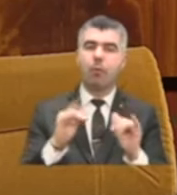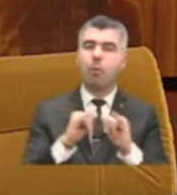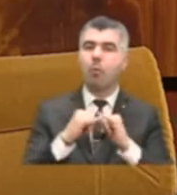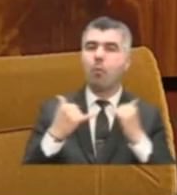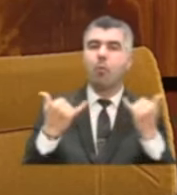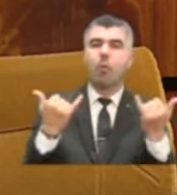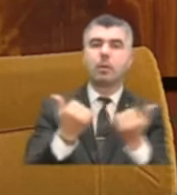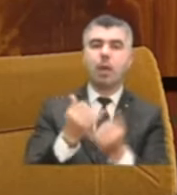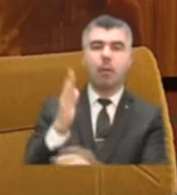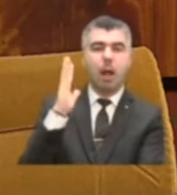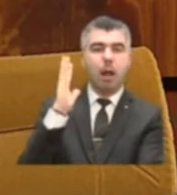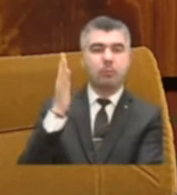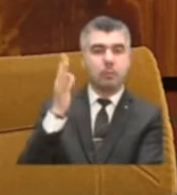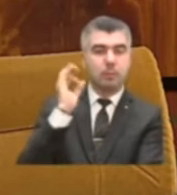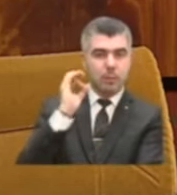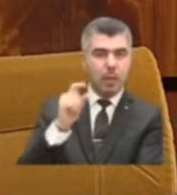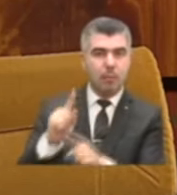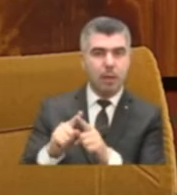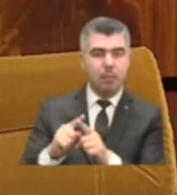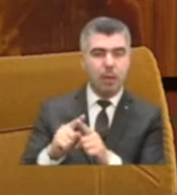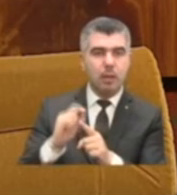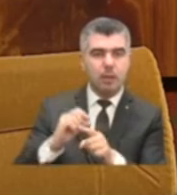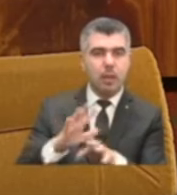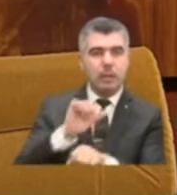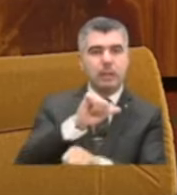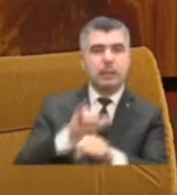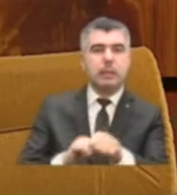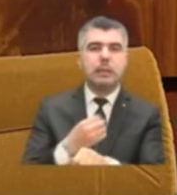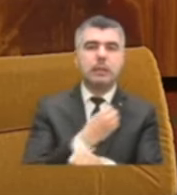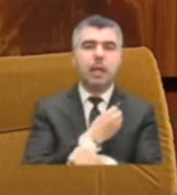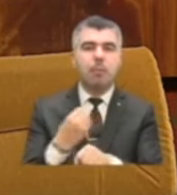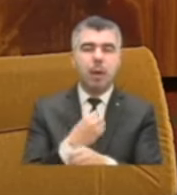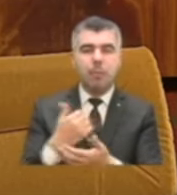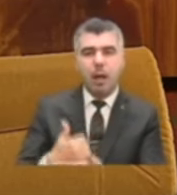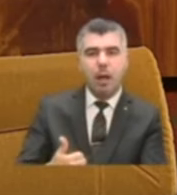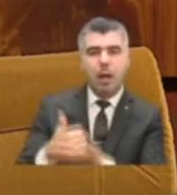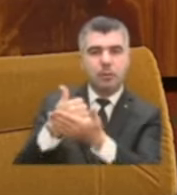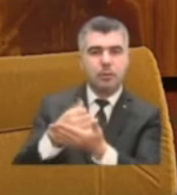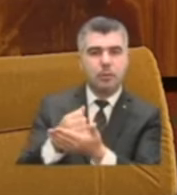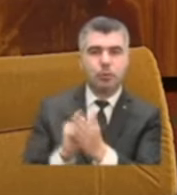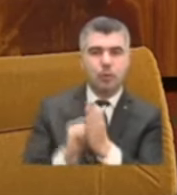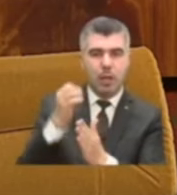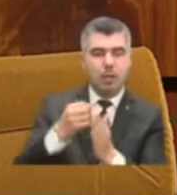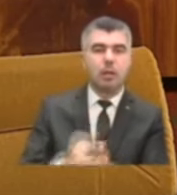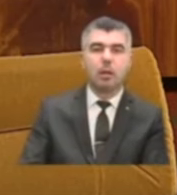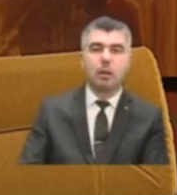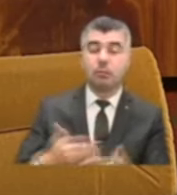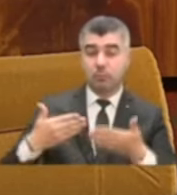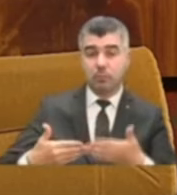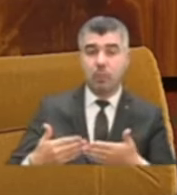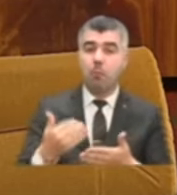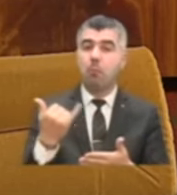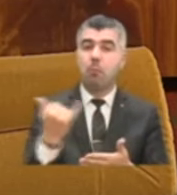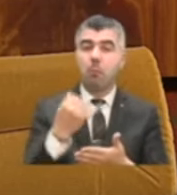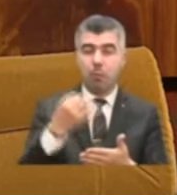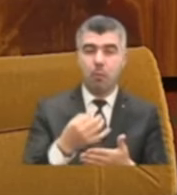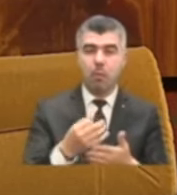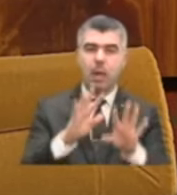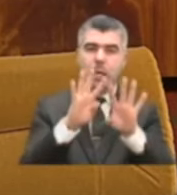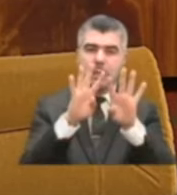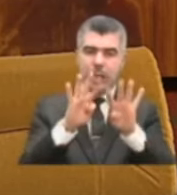الدولي الأول حول اقتصاد الرعاية للنجاح الباهي اللي عرفوه، وكذلك هذا الشيء كيخليني نتفاعل معك حول